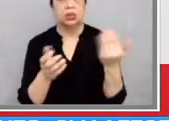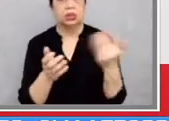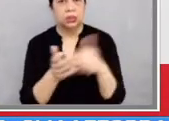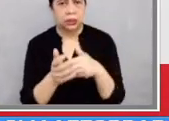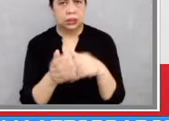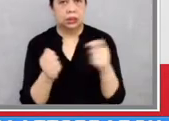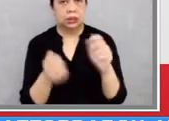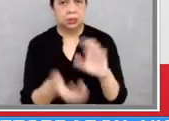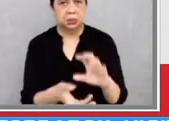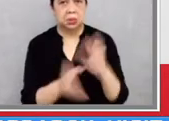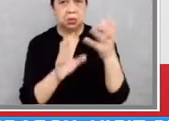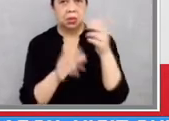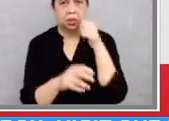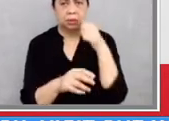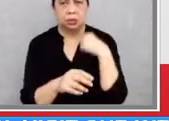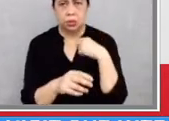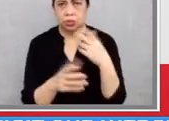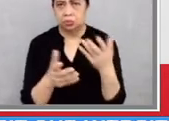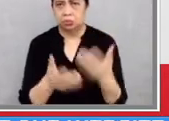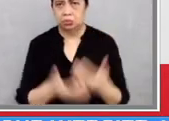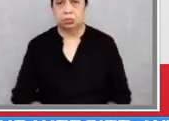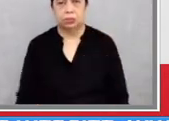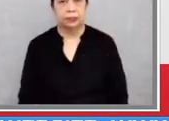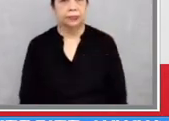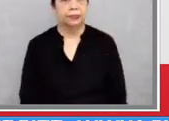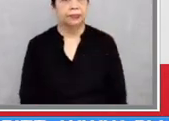insidente kahapon?